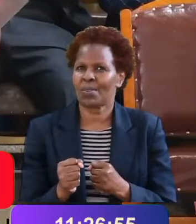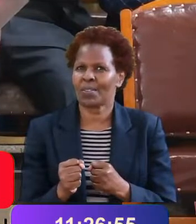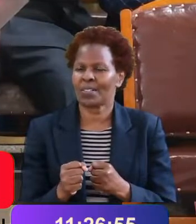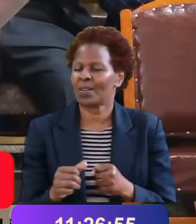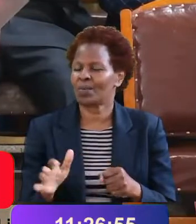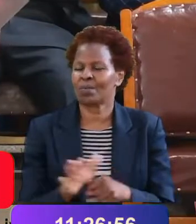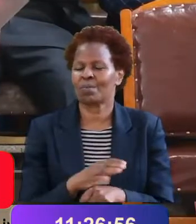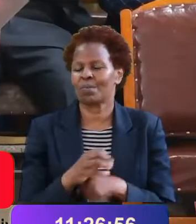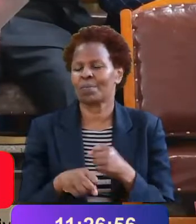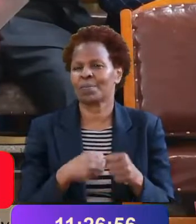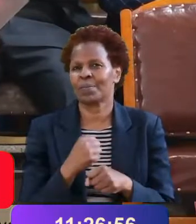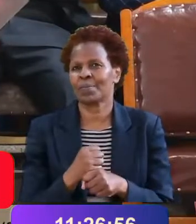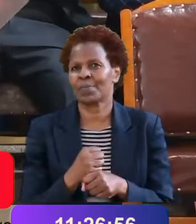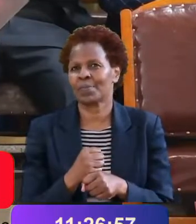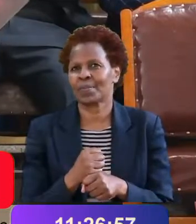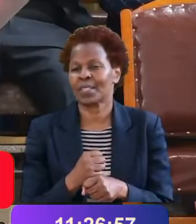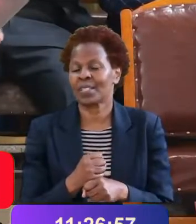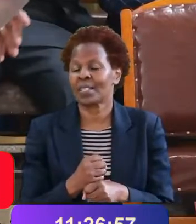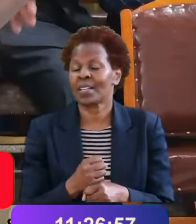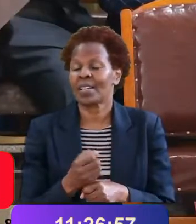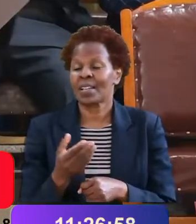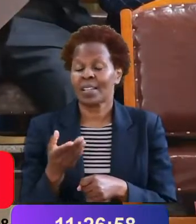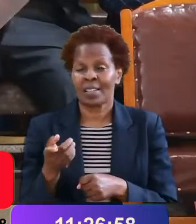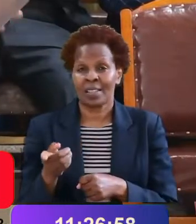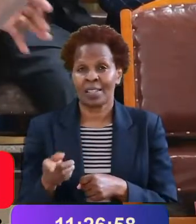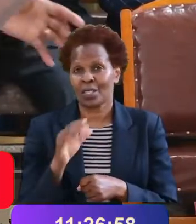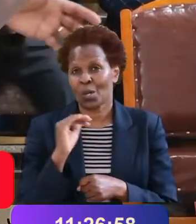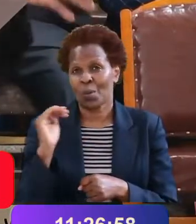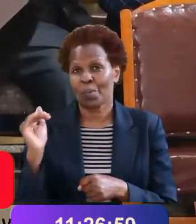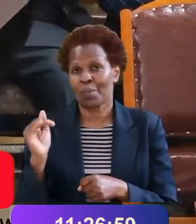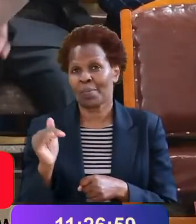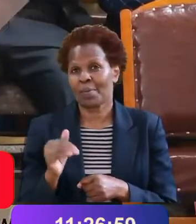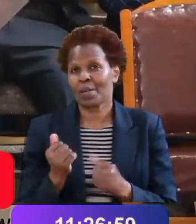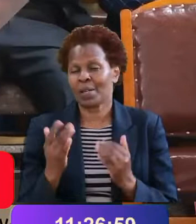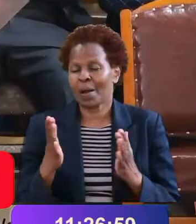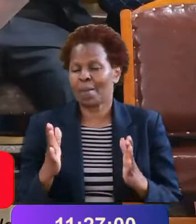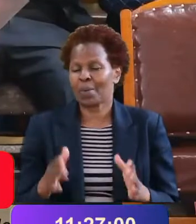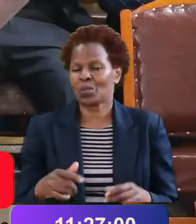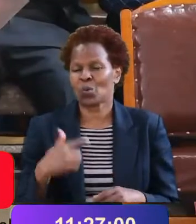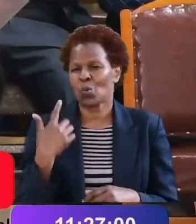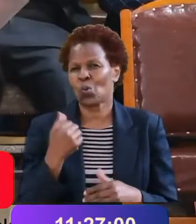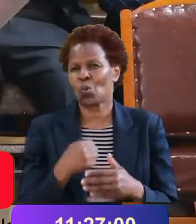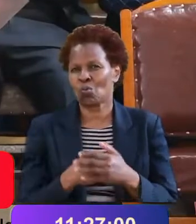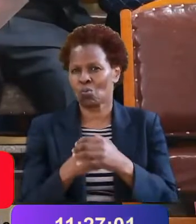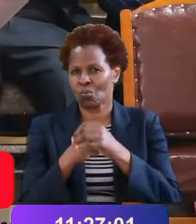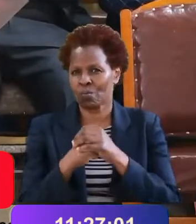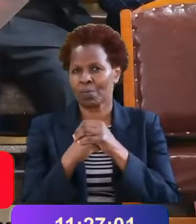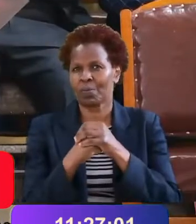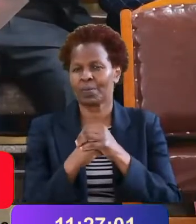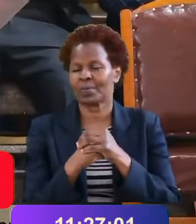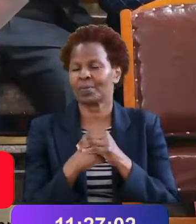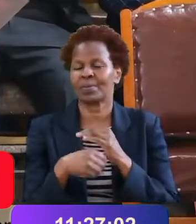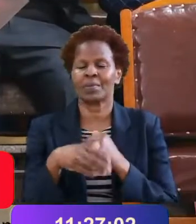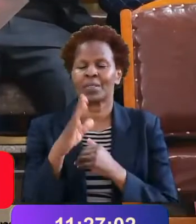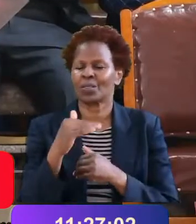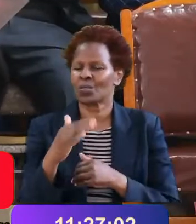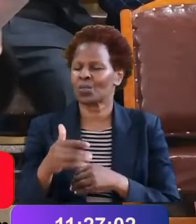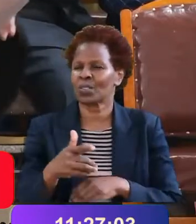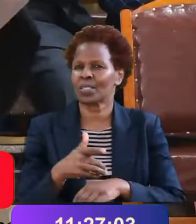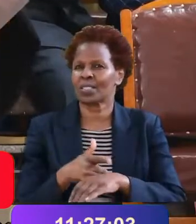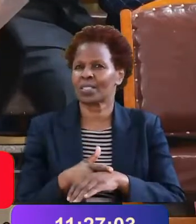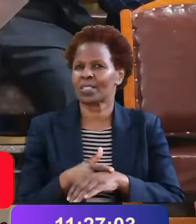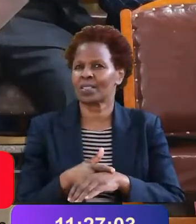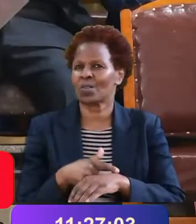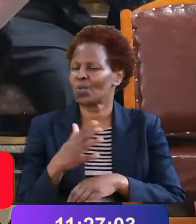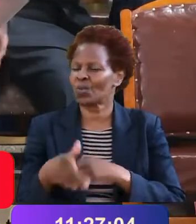mingi. Na yeye alikuwa ni mtu mcha Mungu. Alikuwa mara kwa mara, almost